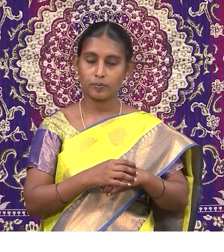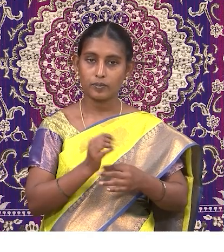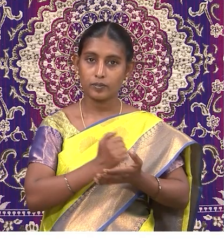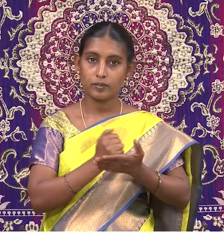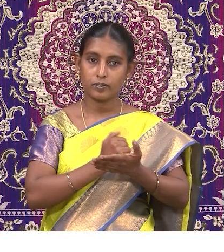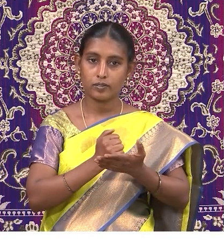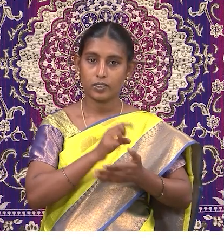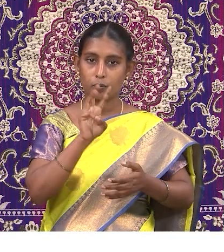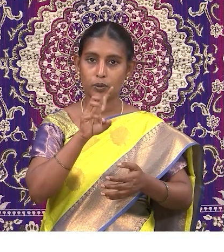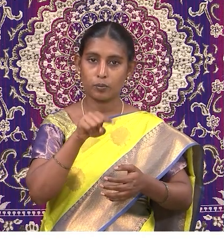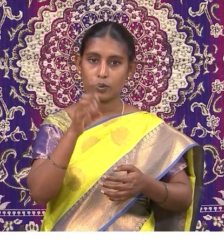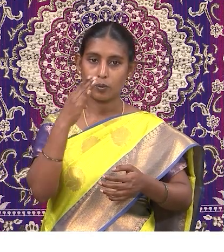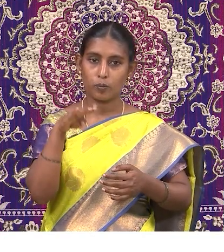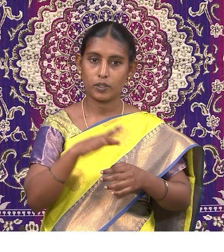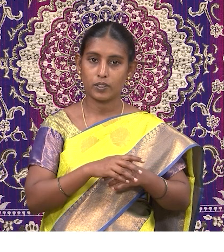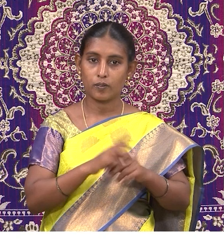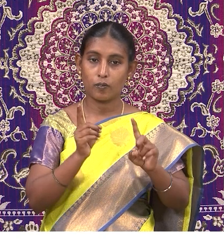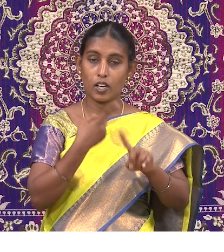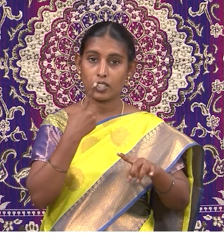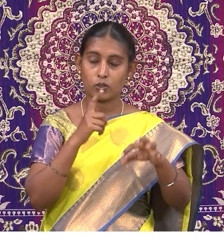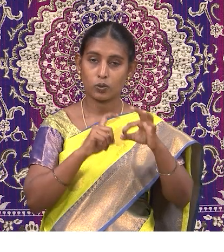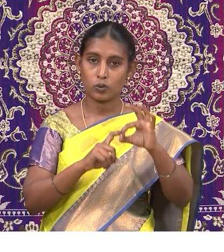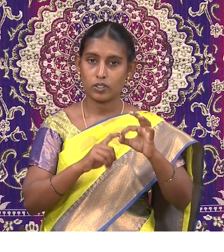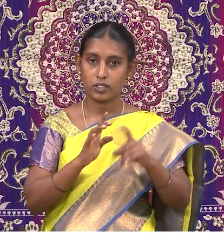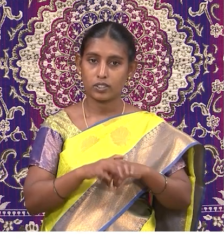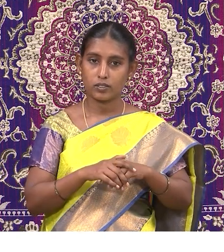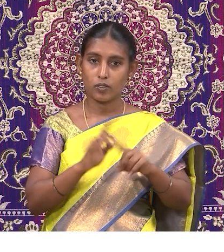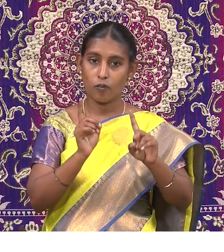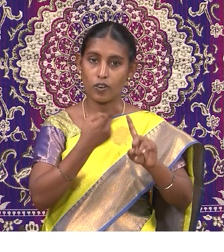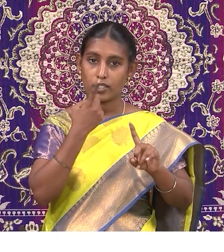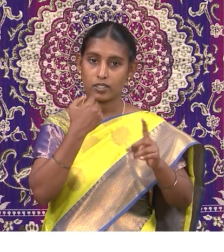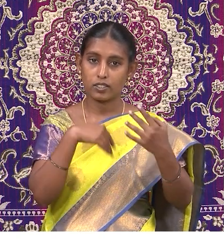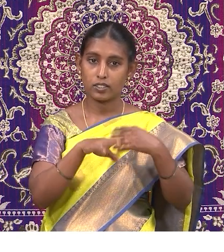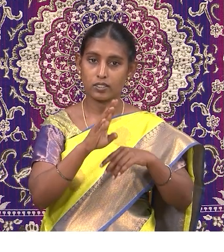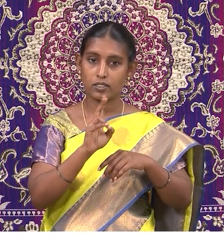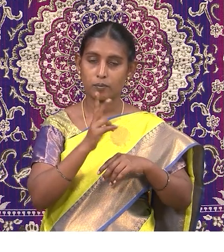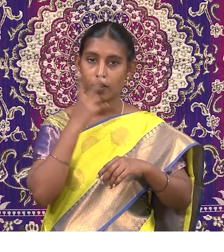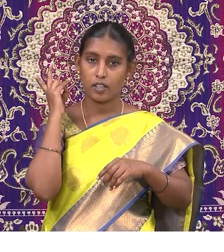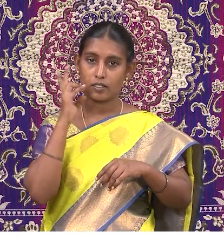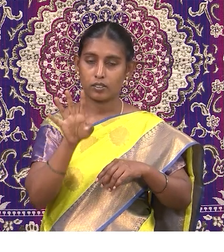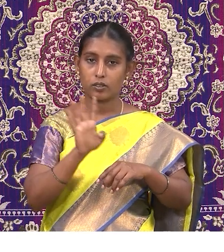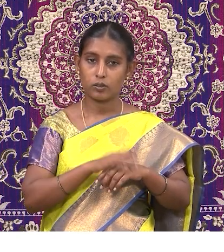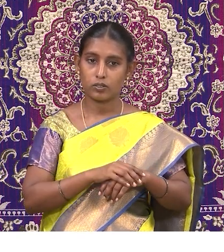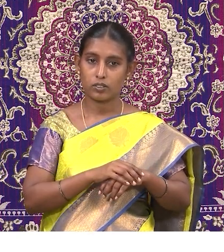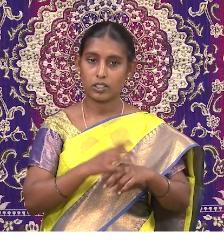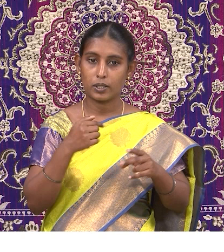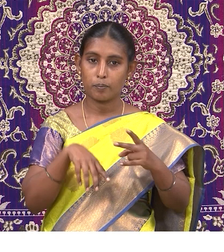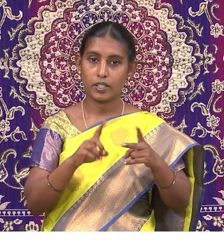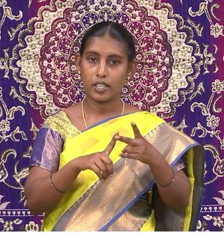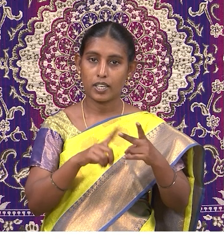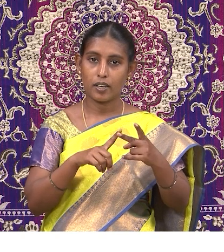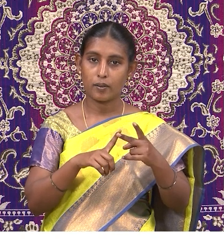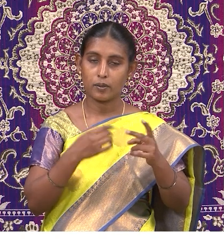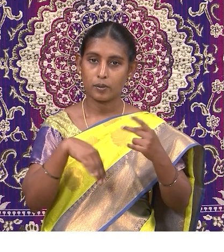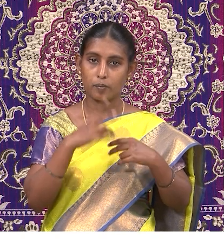பயிற்சி 3.9 முதல் கேள்வி, முதல் சப்டிவிஷன் நாம் போன கிளாஸில் பார்த்துட்டோம். இப்போ ரெண்டாவது